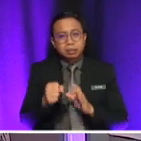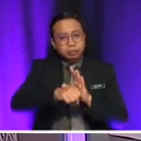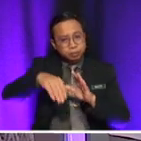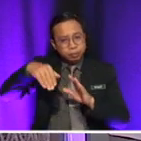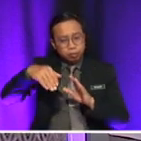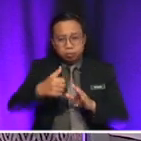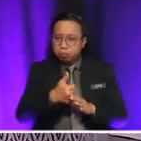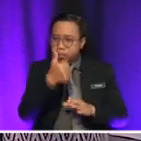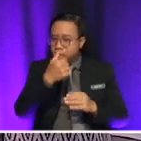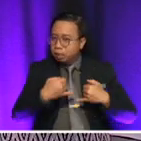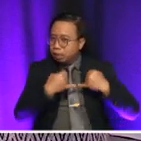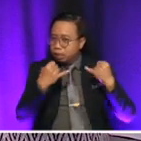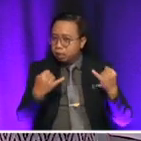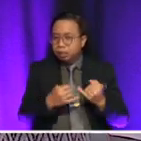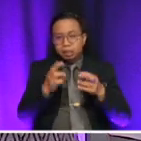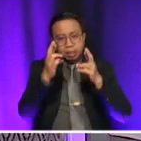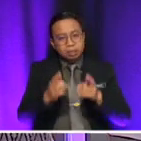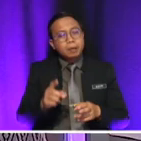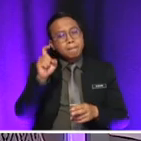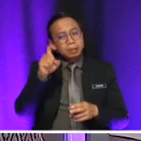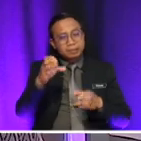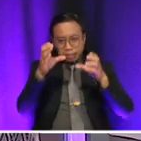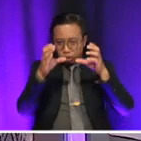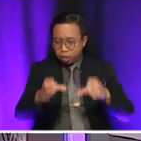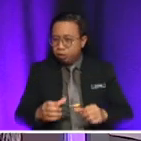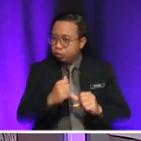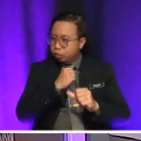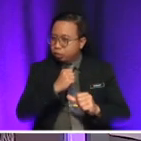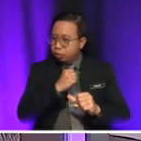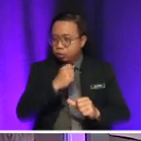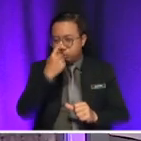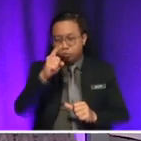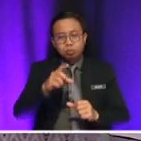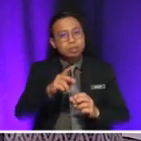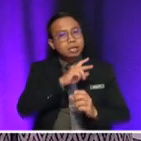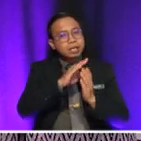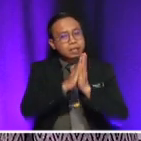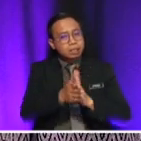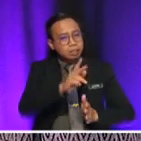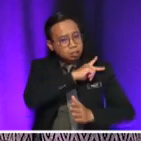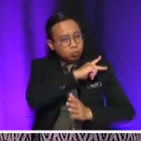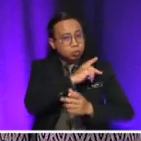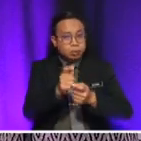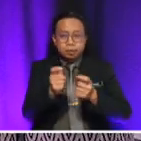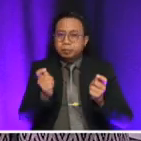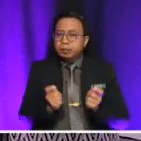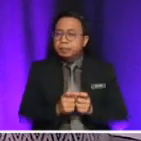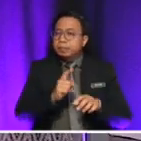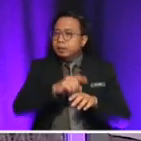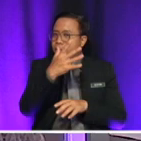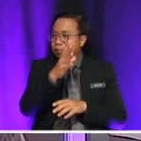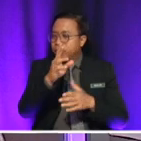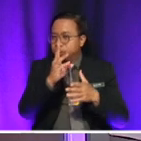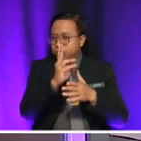hati rakyat dia kini mencalonkan diri sendiri dulu untuk jadi pemimpin kawasan itu eh Pakde 15 Juni